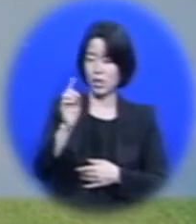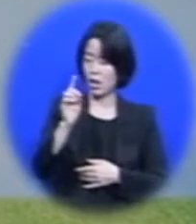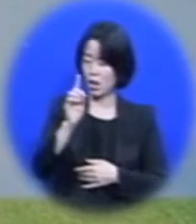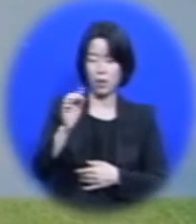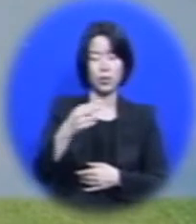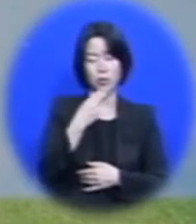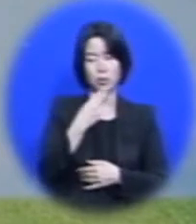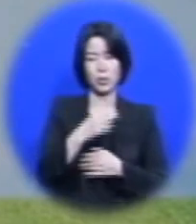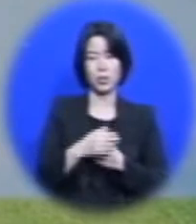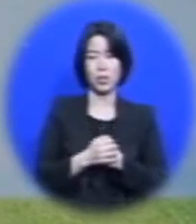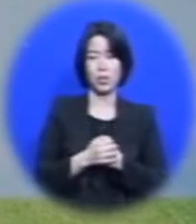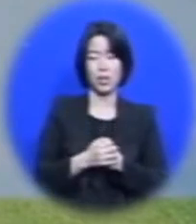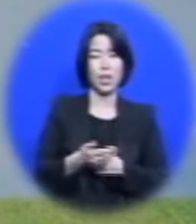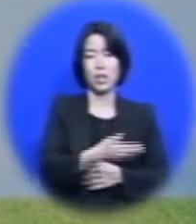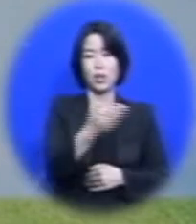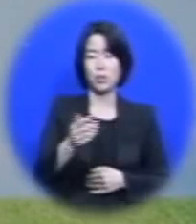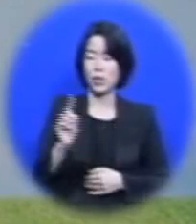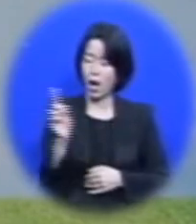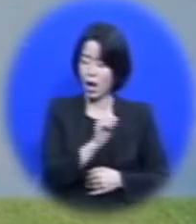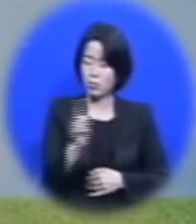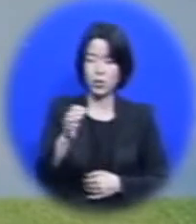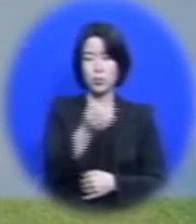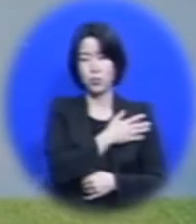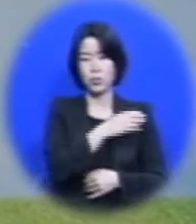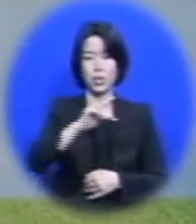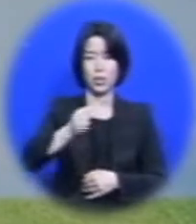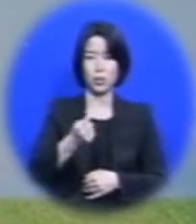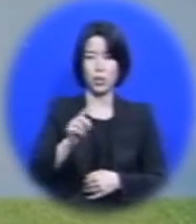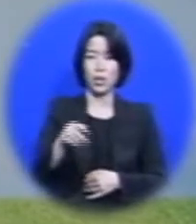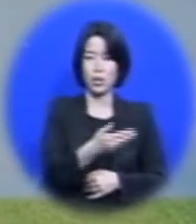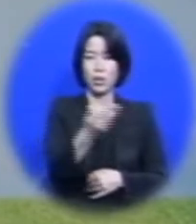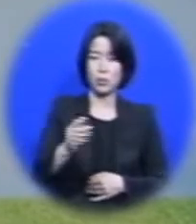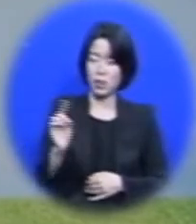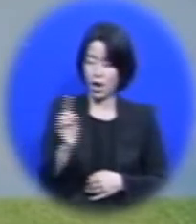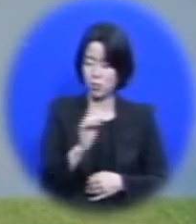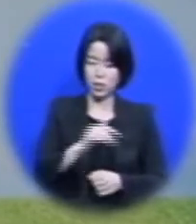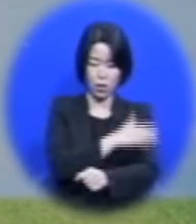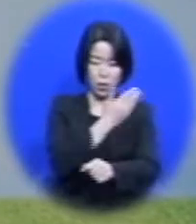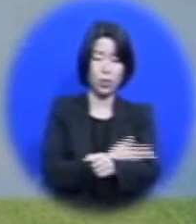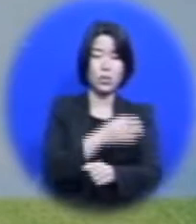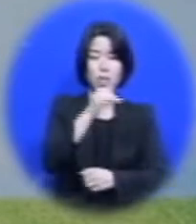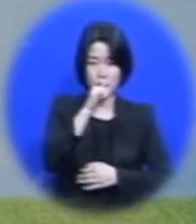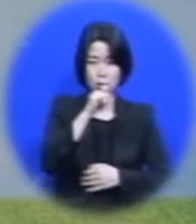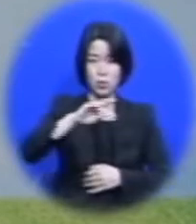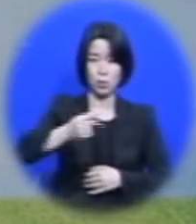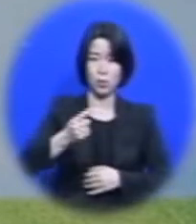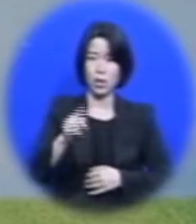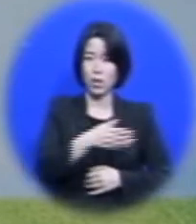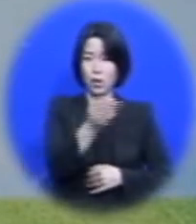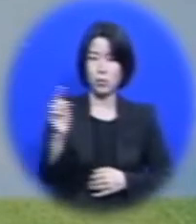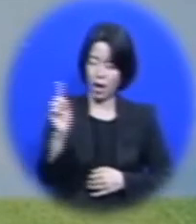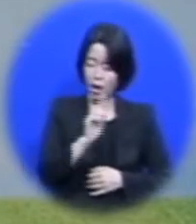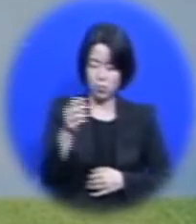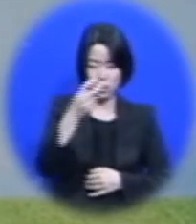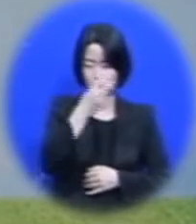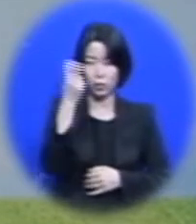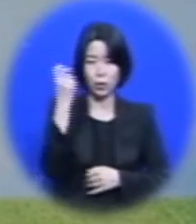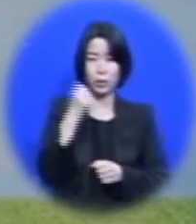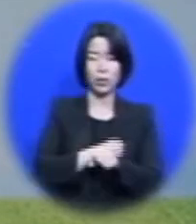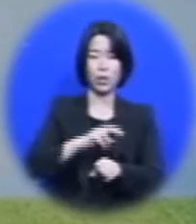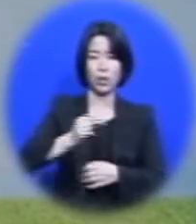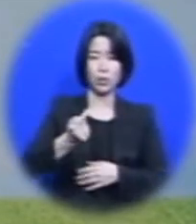없습니다. 여러분이 아무리 부자라도, 여러분이 아무리 권세가 있어도, 여러분이 아무리 똑똑해도